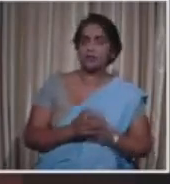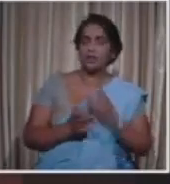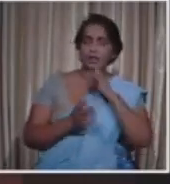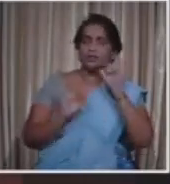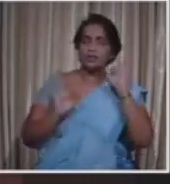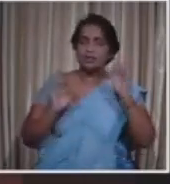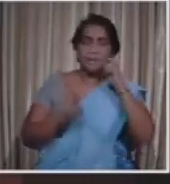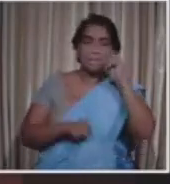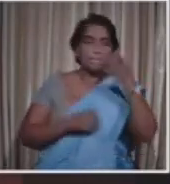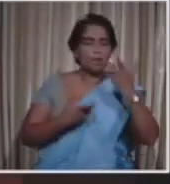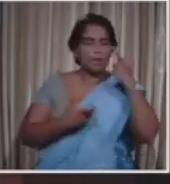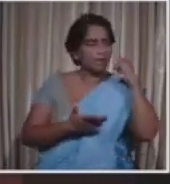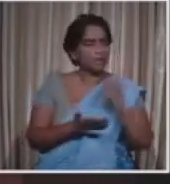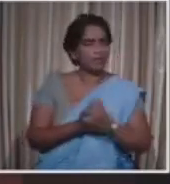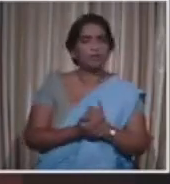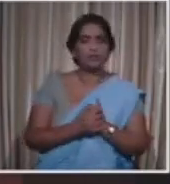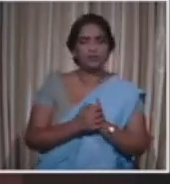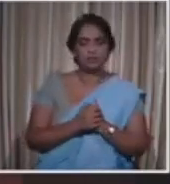සාමාන්‍ය ජනතාව අනාතයි